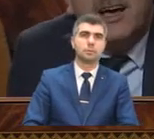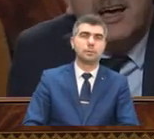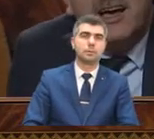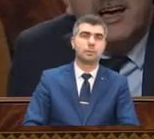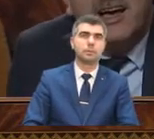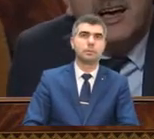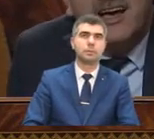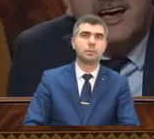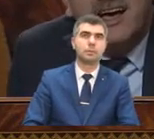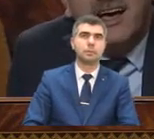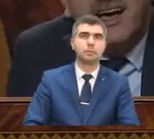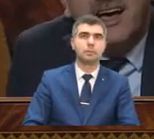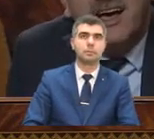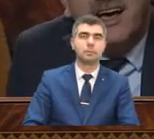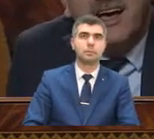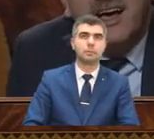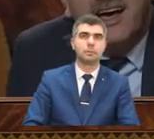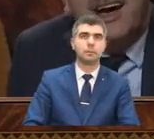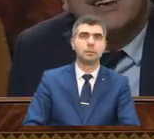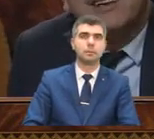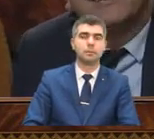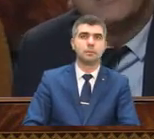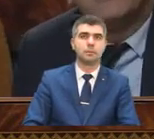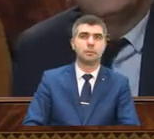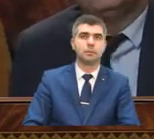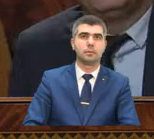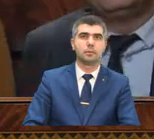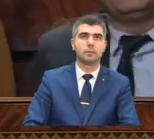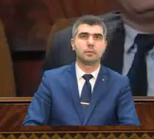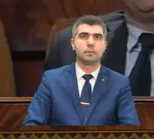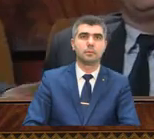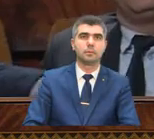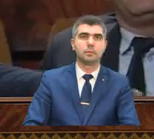سيد الرئيس، توقيت توقيت، شكرا. تفضل.